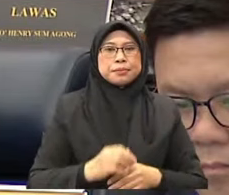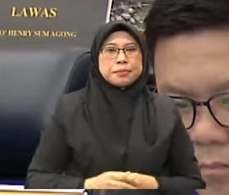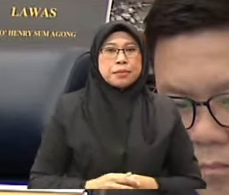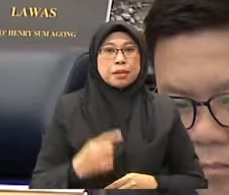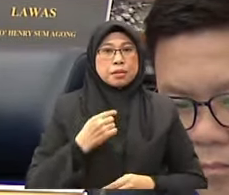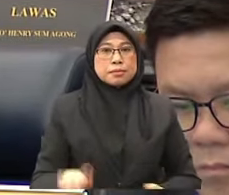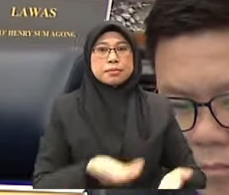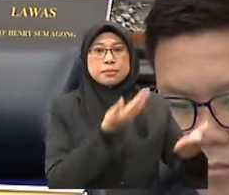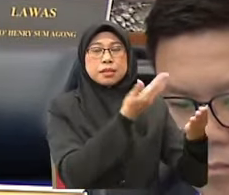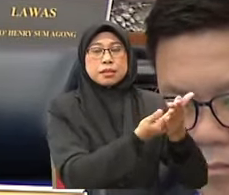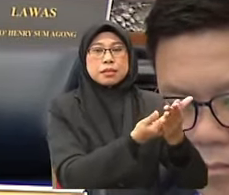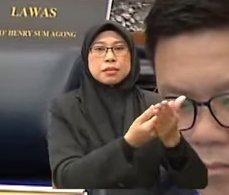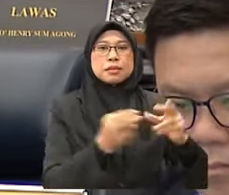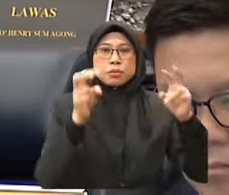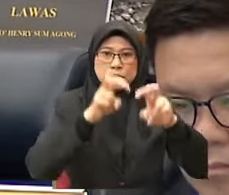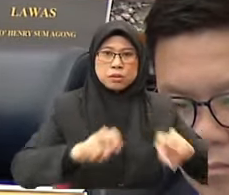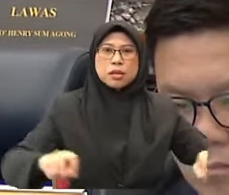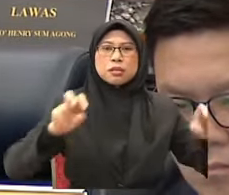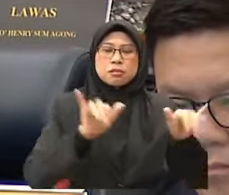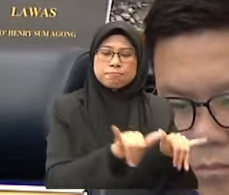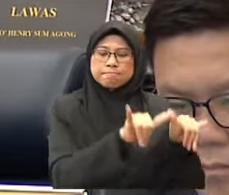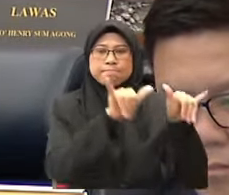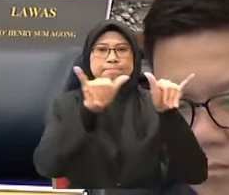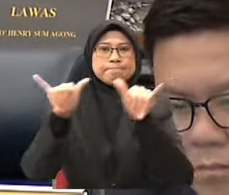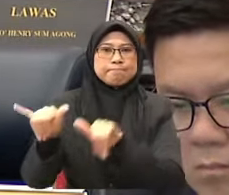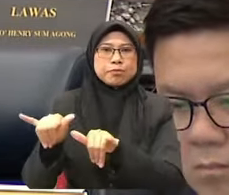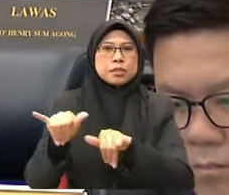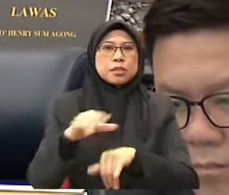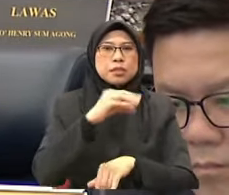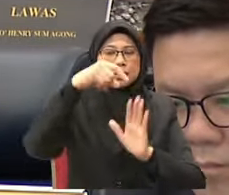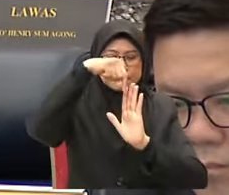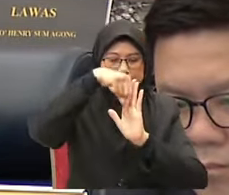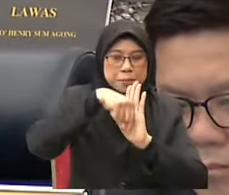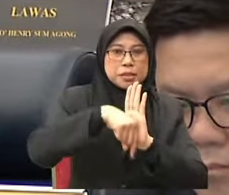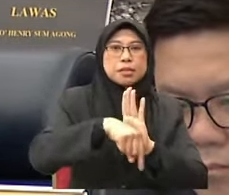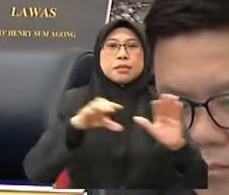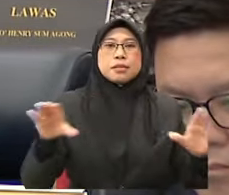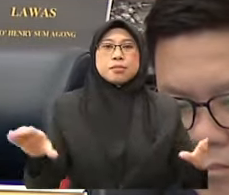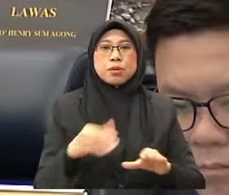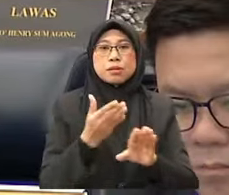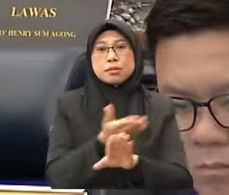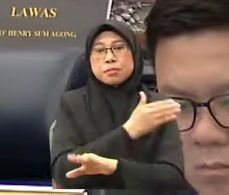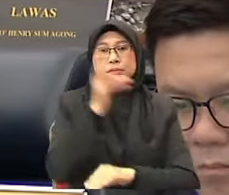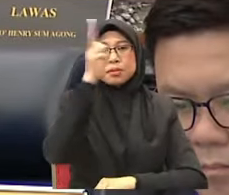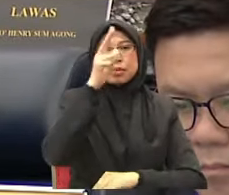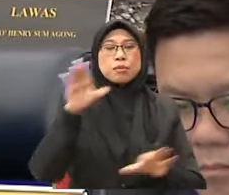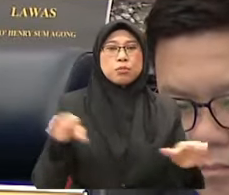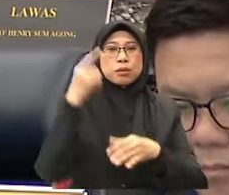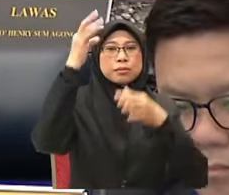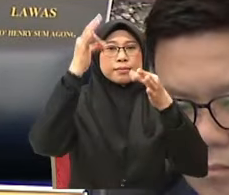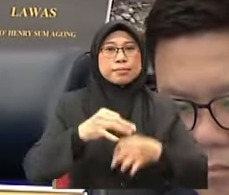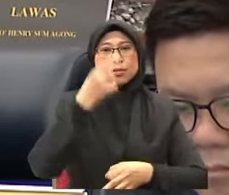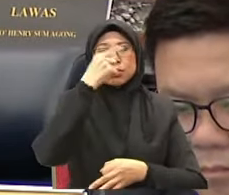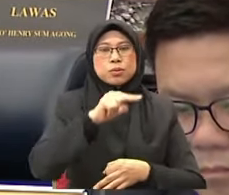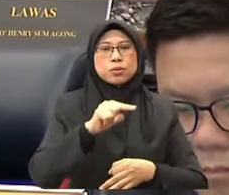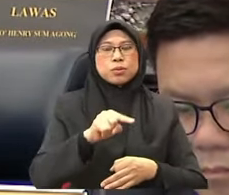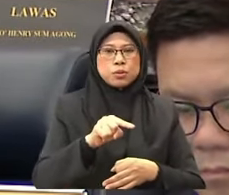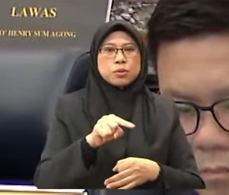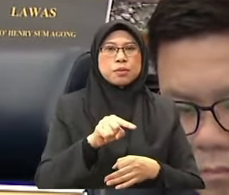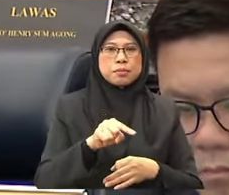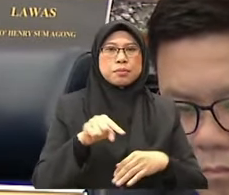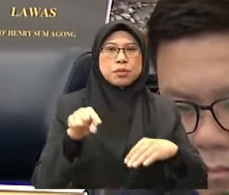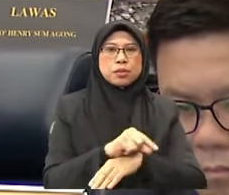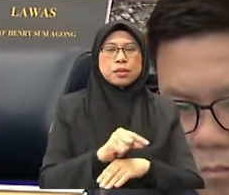Saya ingin menyarankan agar satu kajian yang lebih menyeluruh dan terperinci dibuat sebelum kerajaan mengambil keputusan untuk